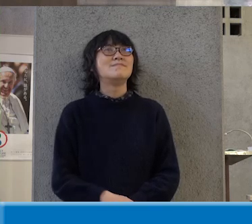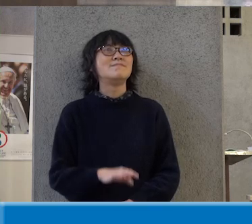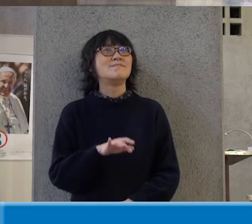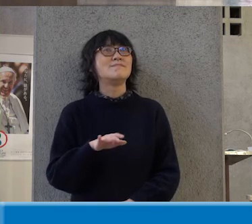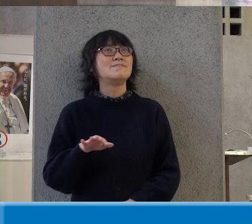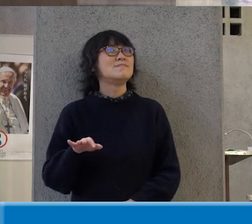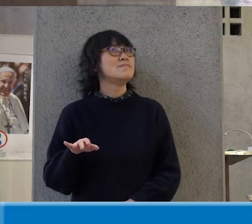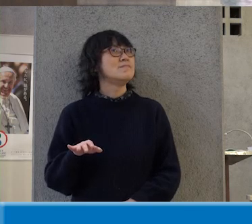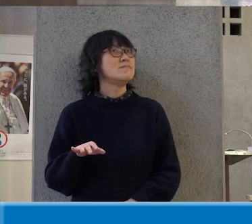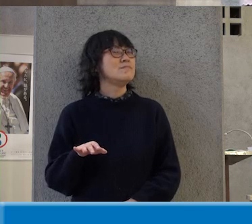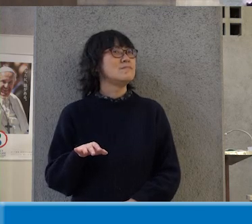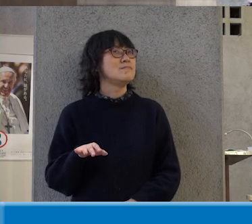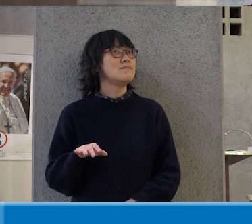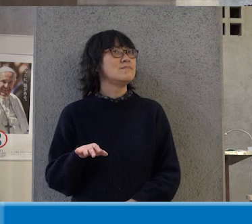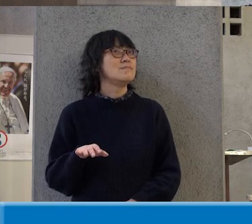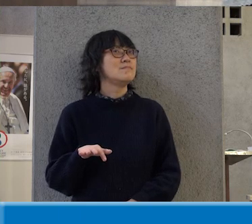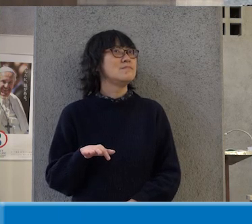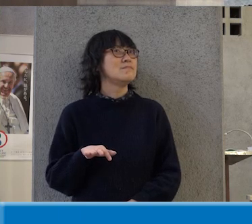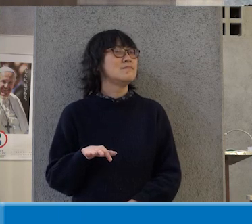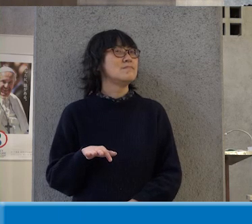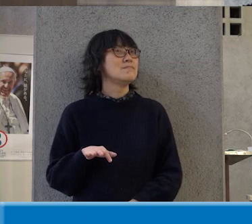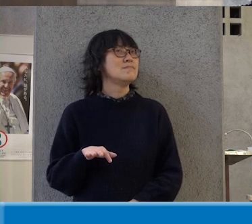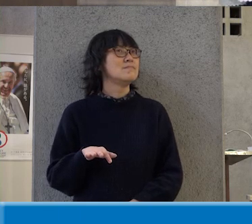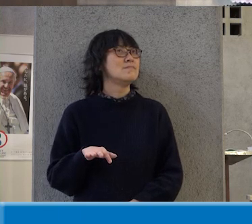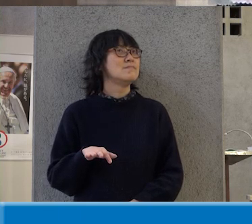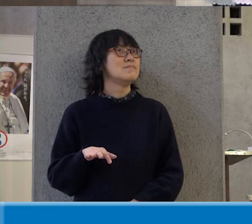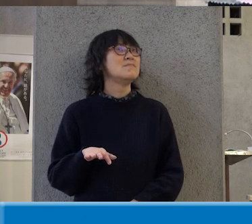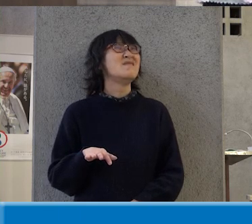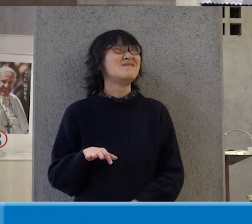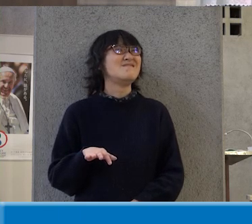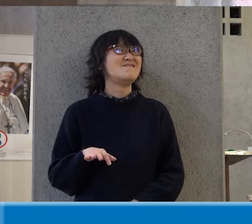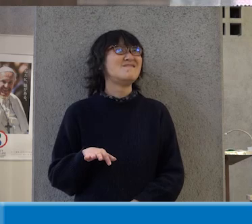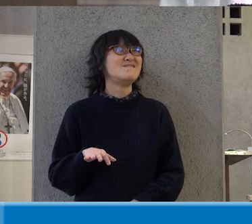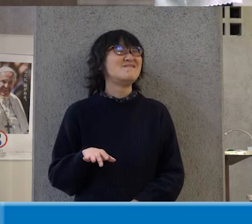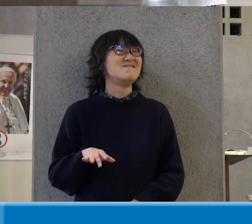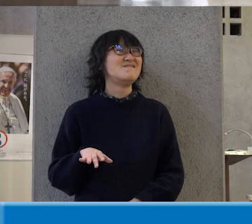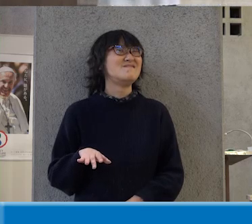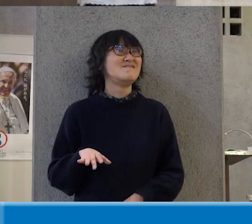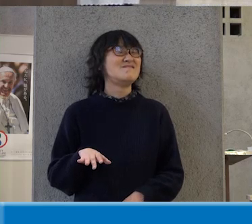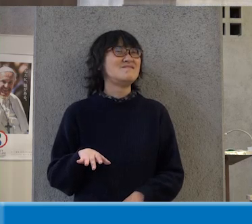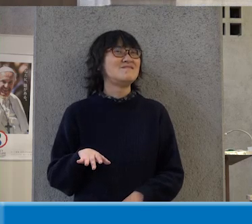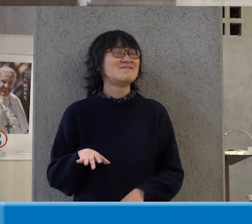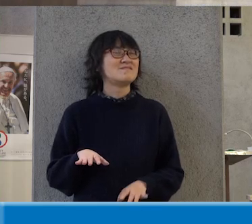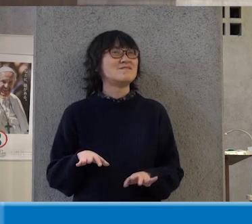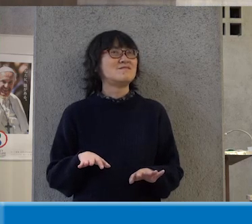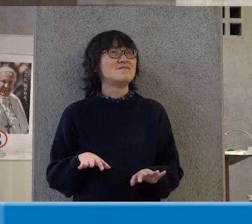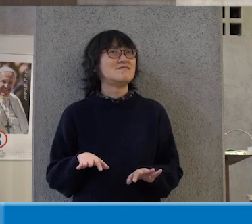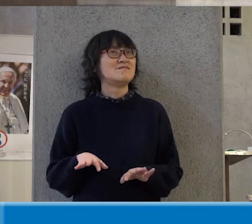thank you.